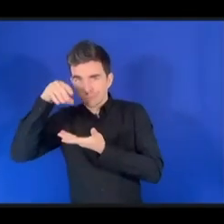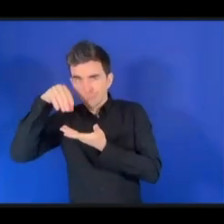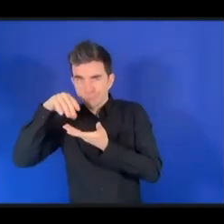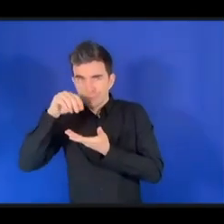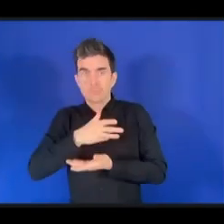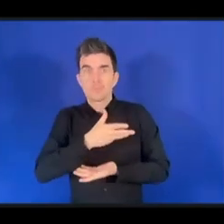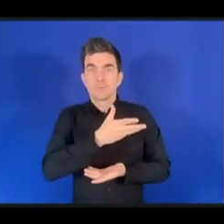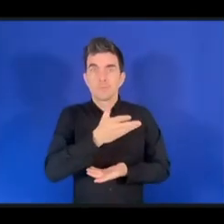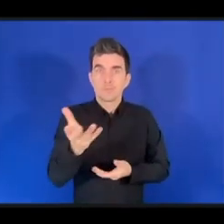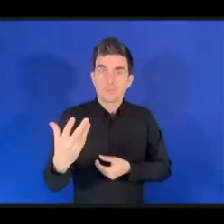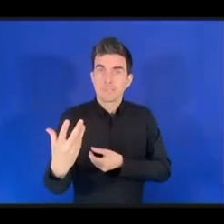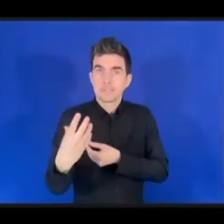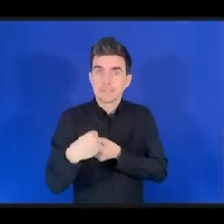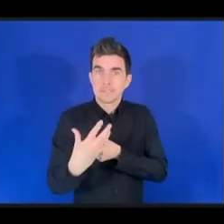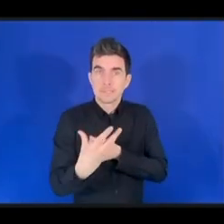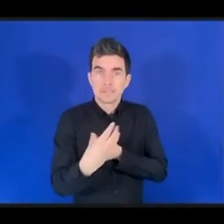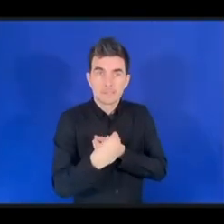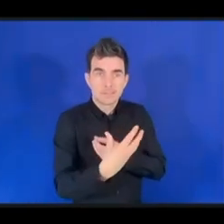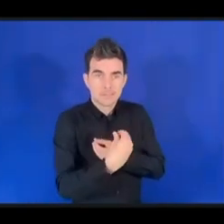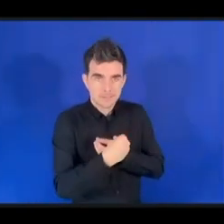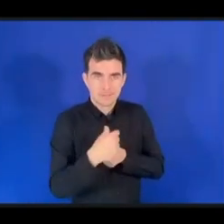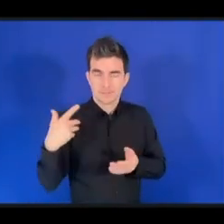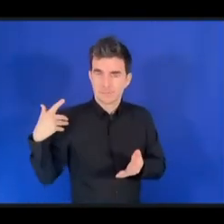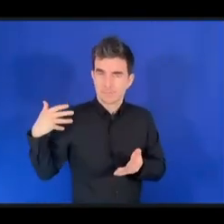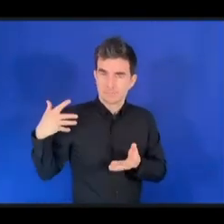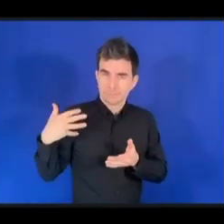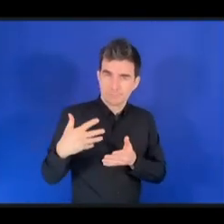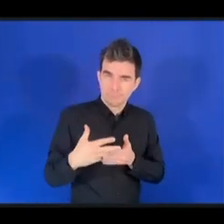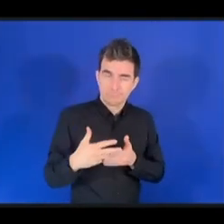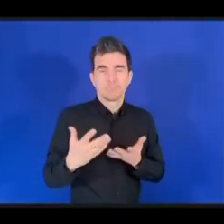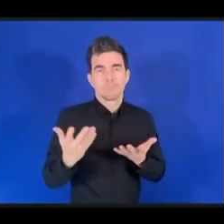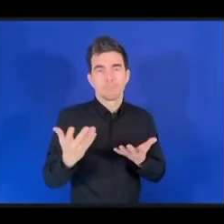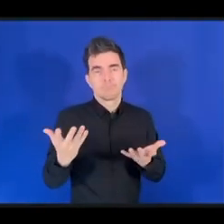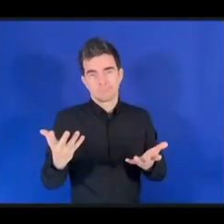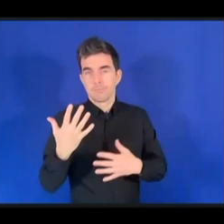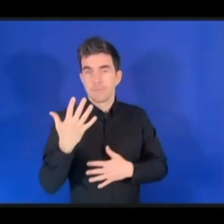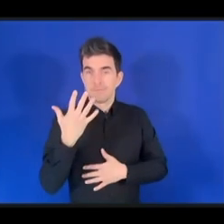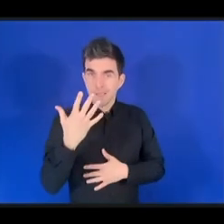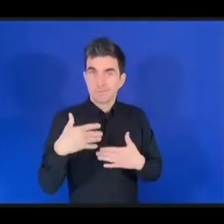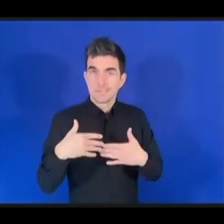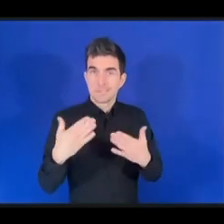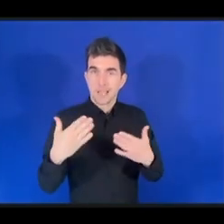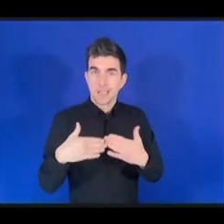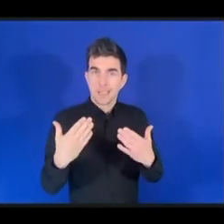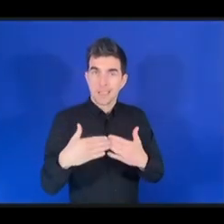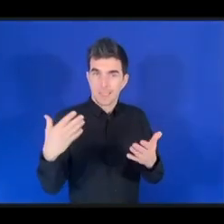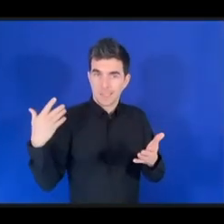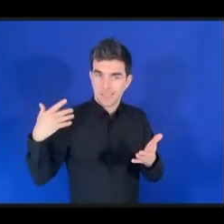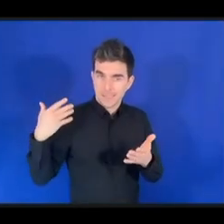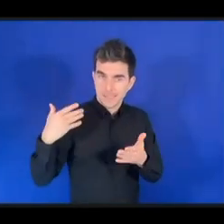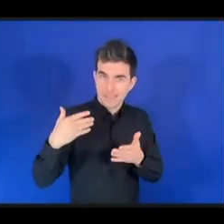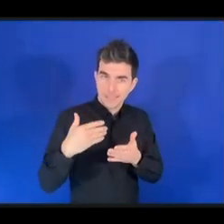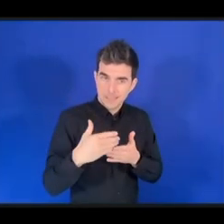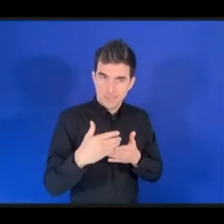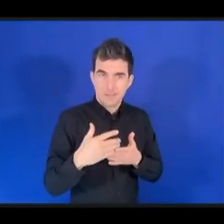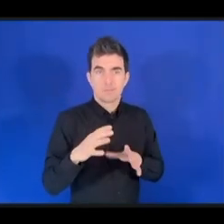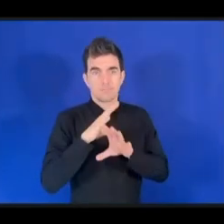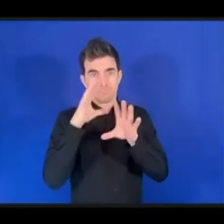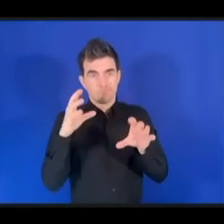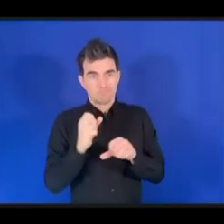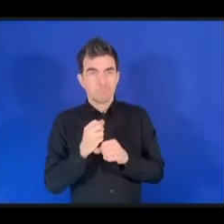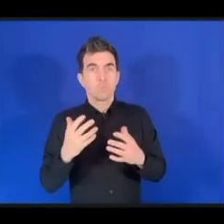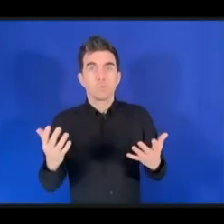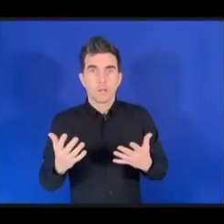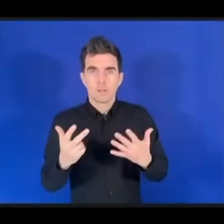ラインを含め約8000人の方々が参加され約3000のセッション